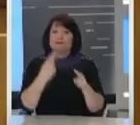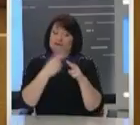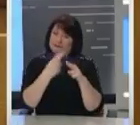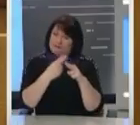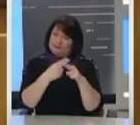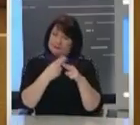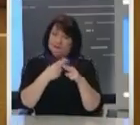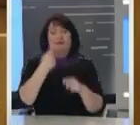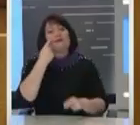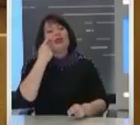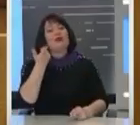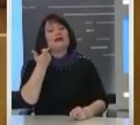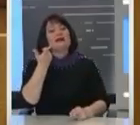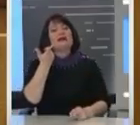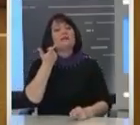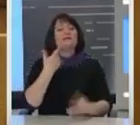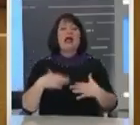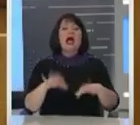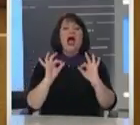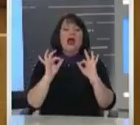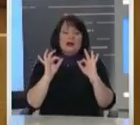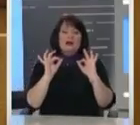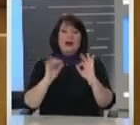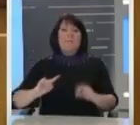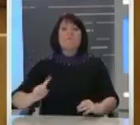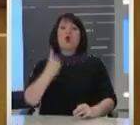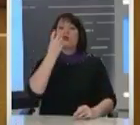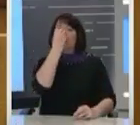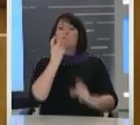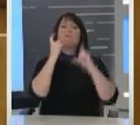κάποιοι συμβολισμοί, η αρχή θα γίνει την Πρωτομαγιά.